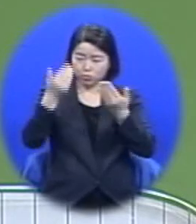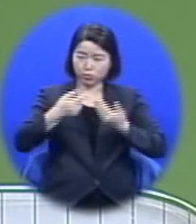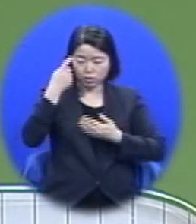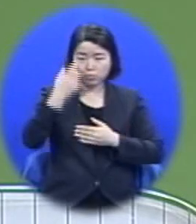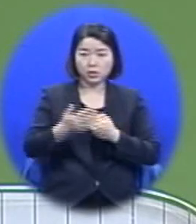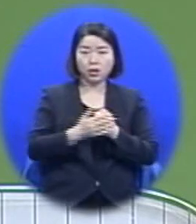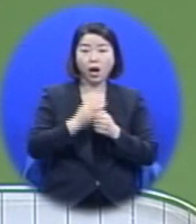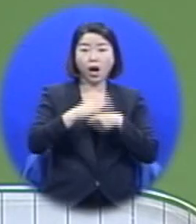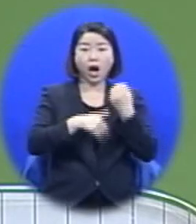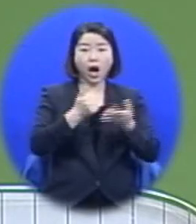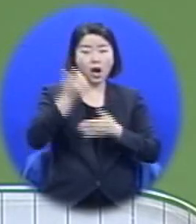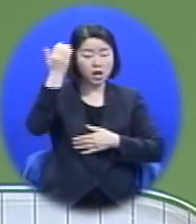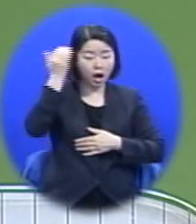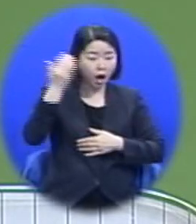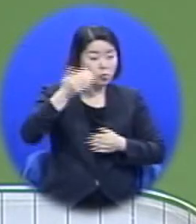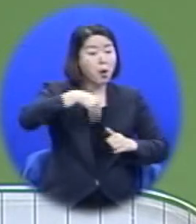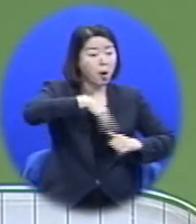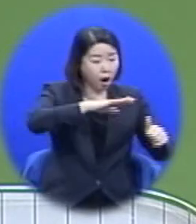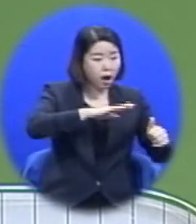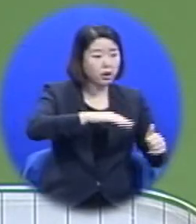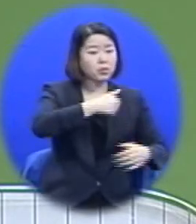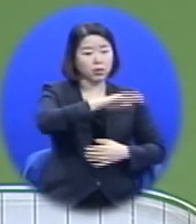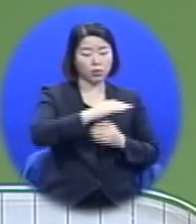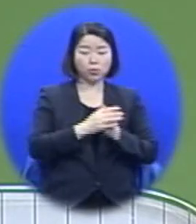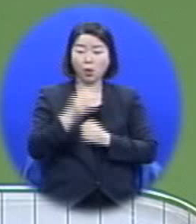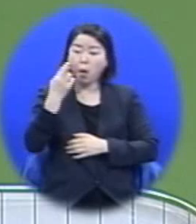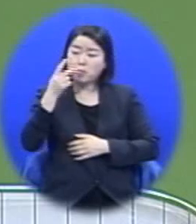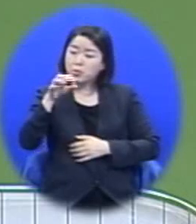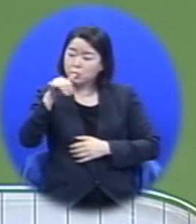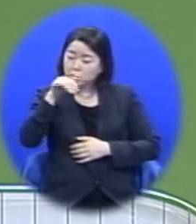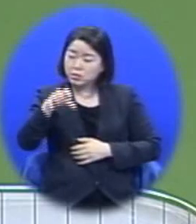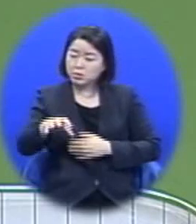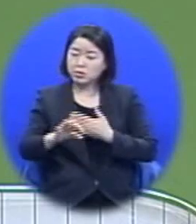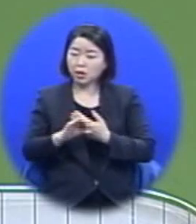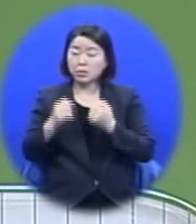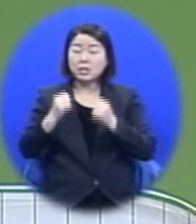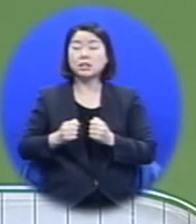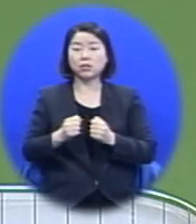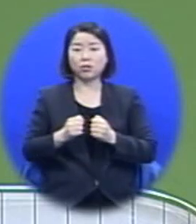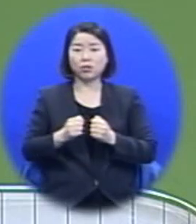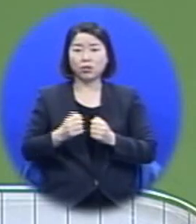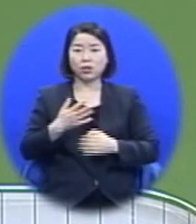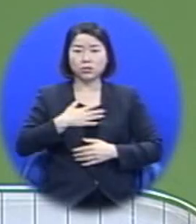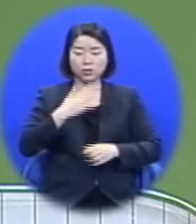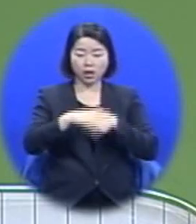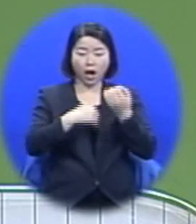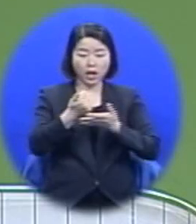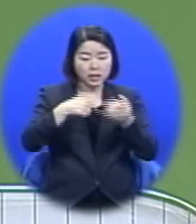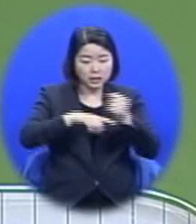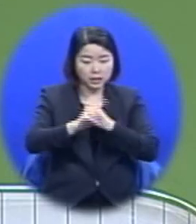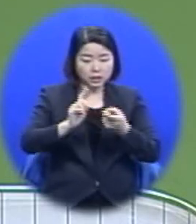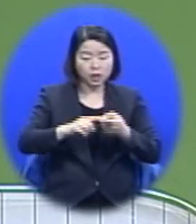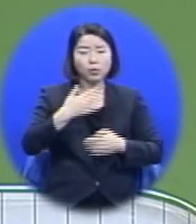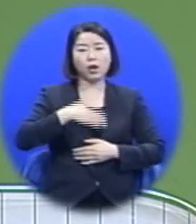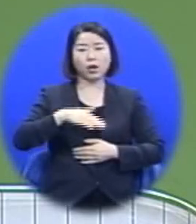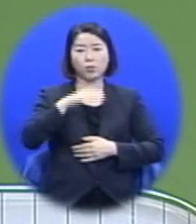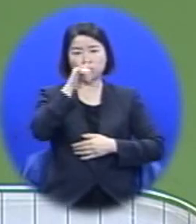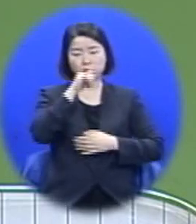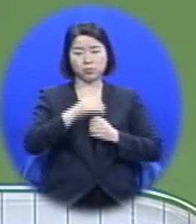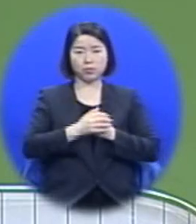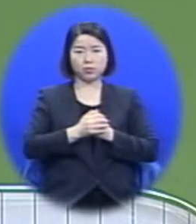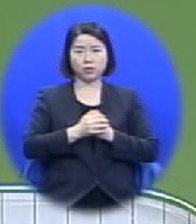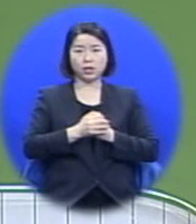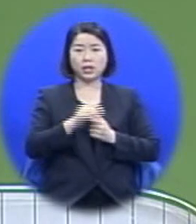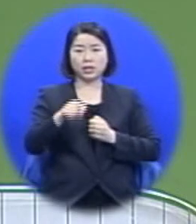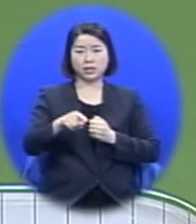하나님이 한국의 갈아 그러면 가는거고 미국이 있으라고 하면 있는 거죠 저는 하나님의 뜻대로 하고 싶은데요 그때 그